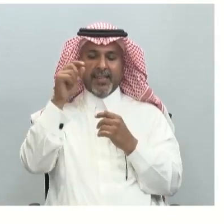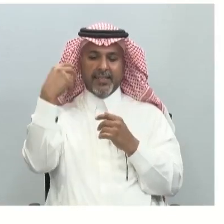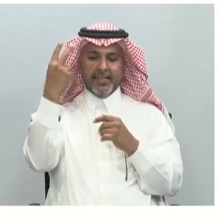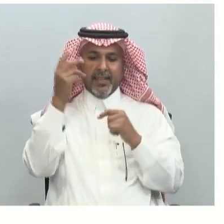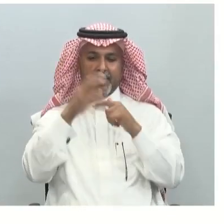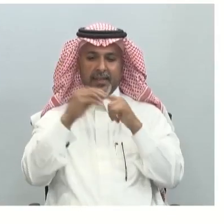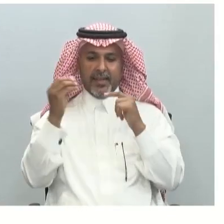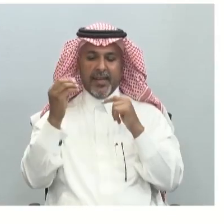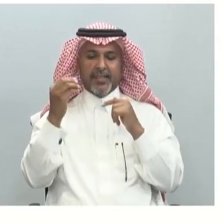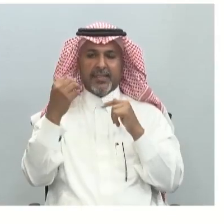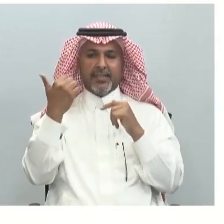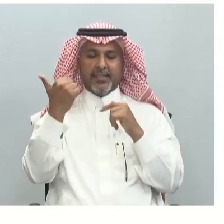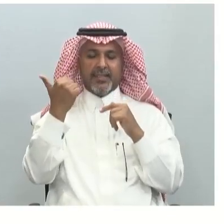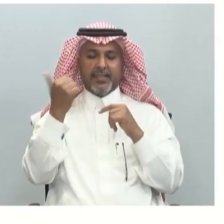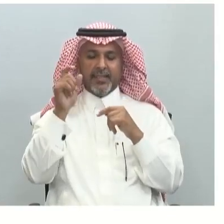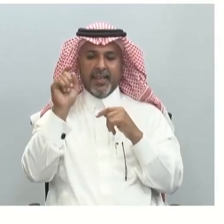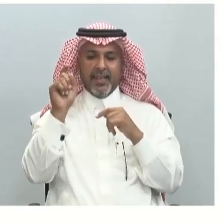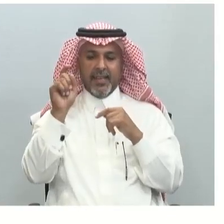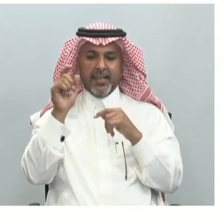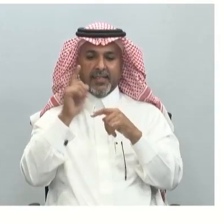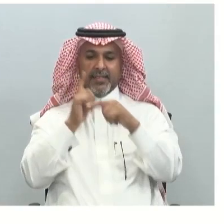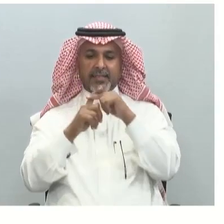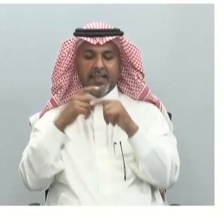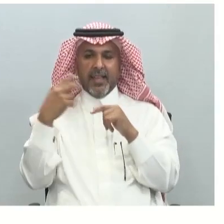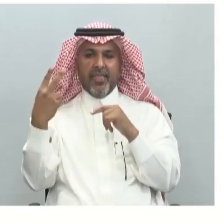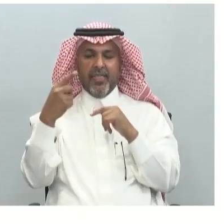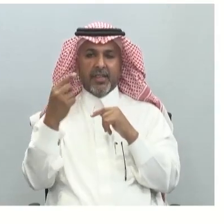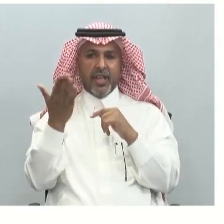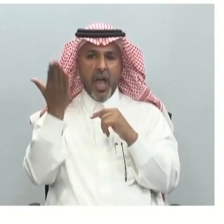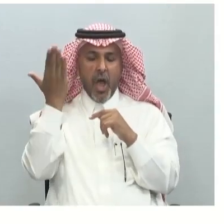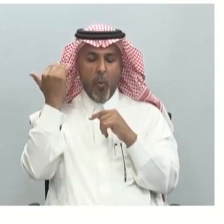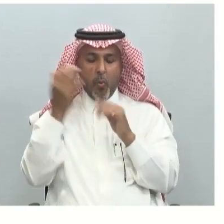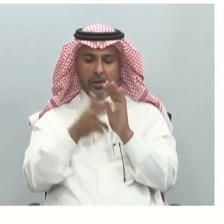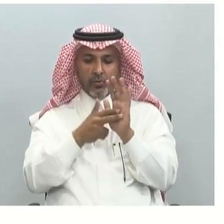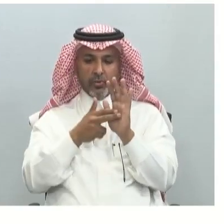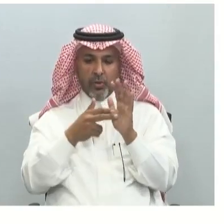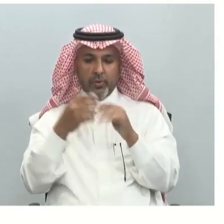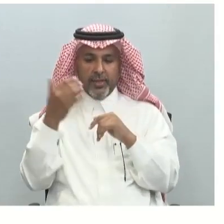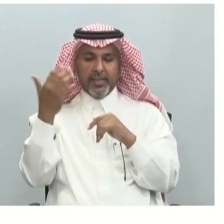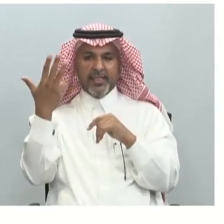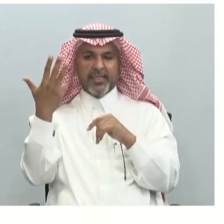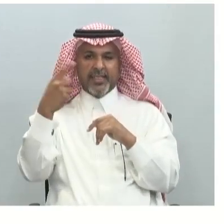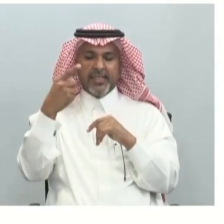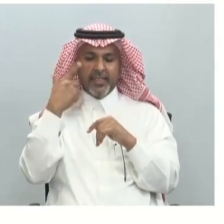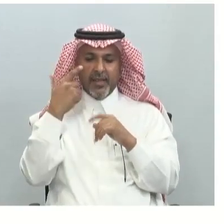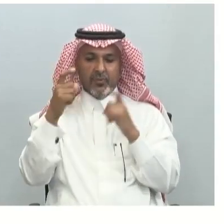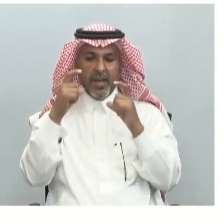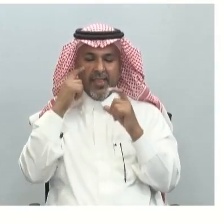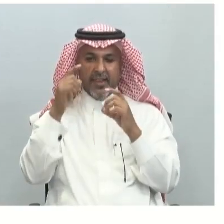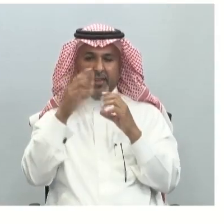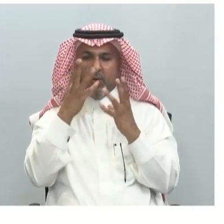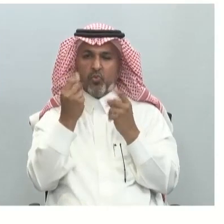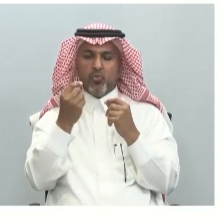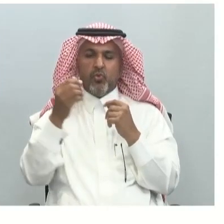اكمال المربع كيف طريقه اكمال المربع ممتاز الان عندي انا طبعا هنا اكس تربيع ناقص